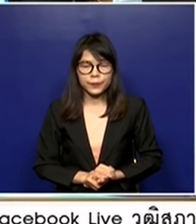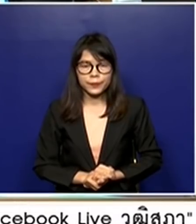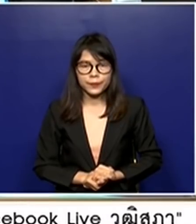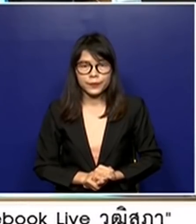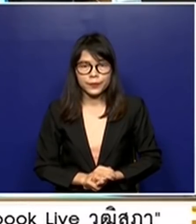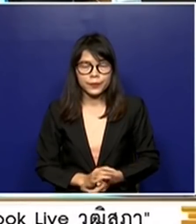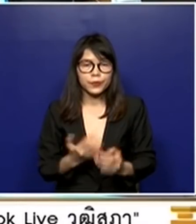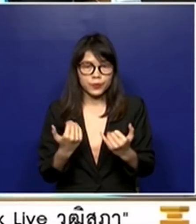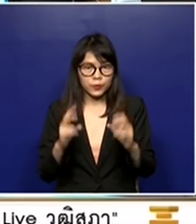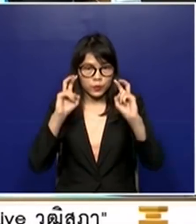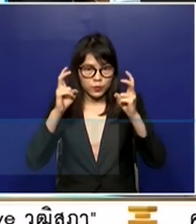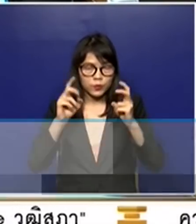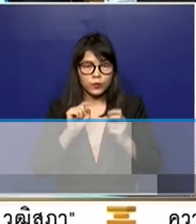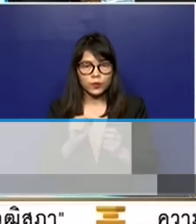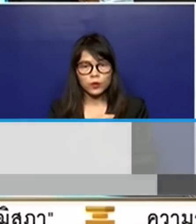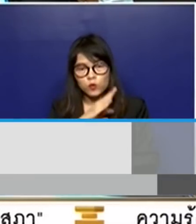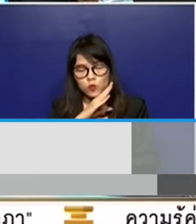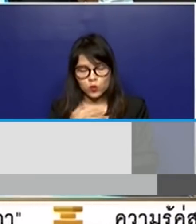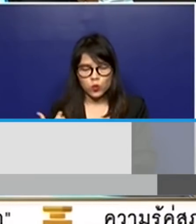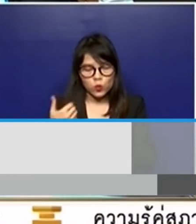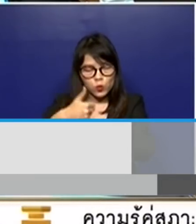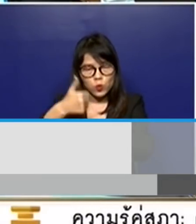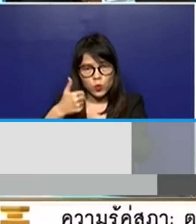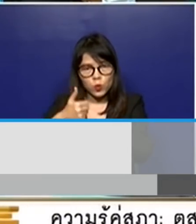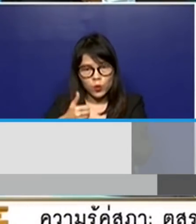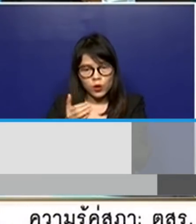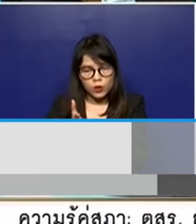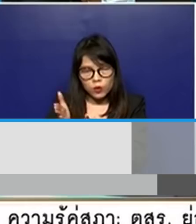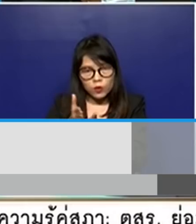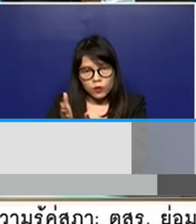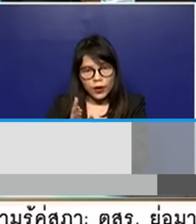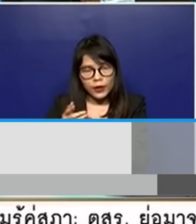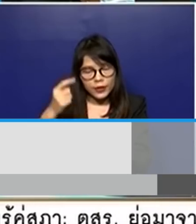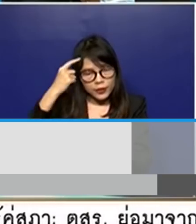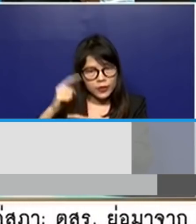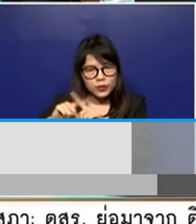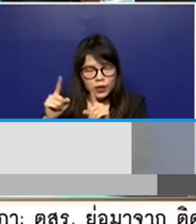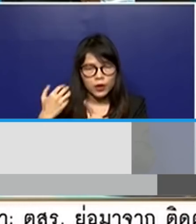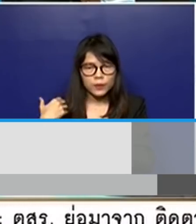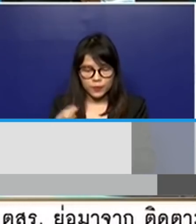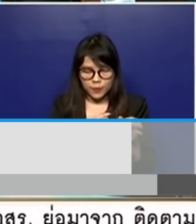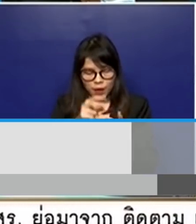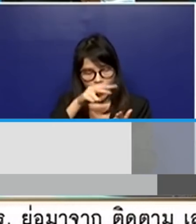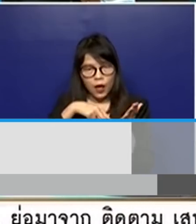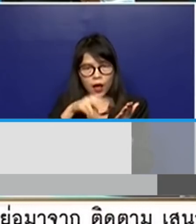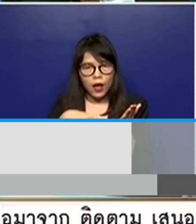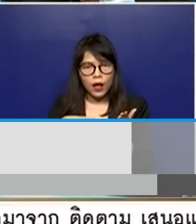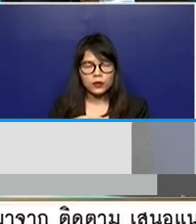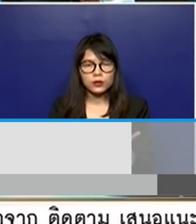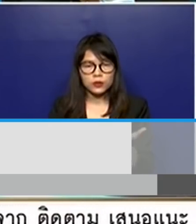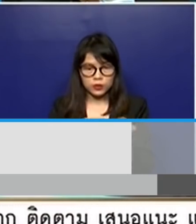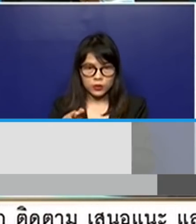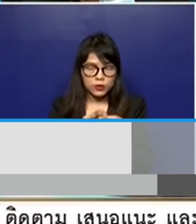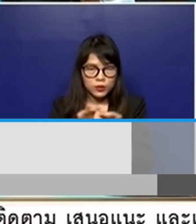เรื่องนี้ถ้าผู้นำฝ่ายค้านท่านอ่านหรือมีผู้อภิปรายผมก็ต้องขอใช้สิทธิ์ใน